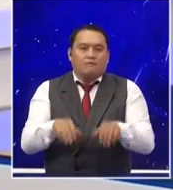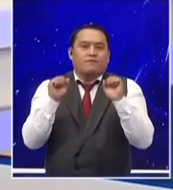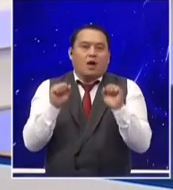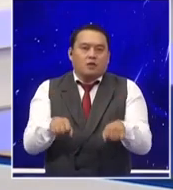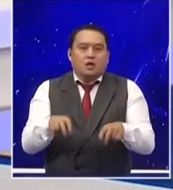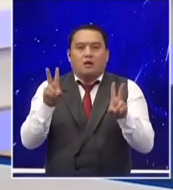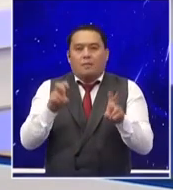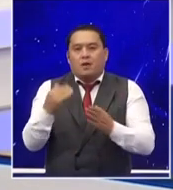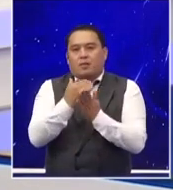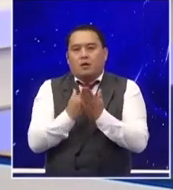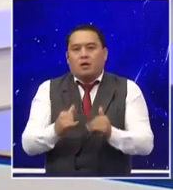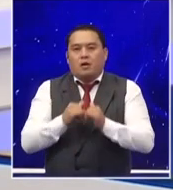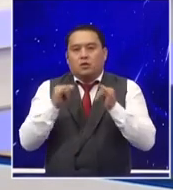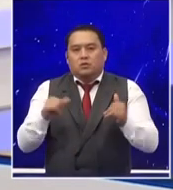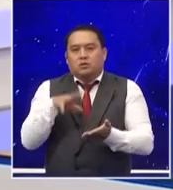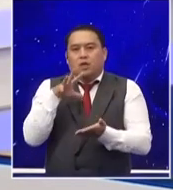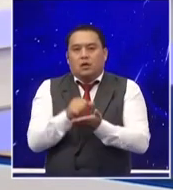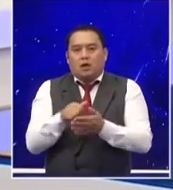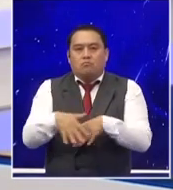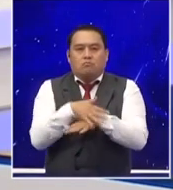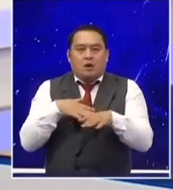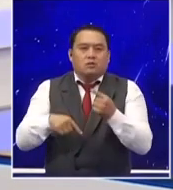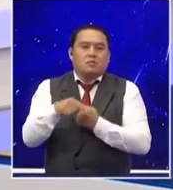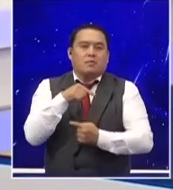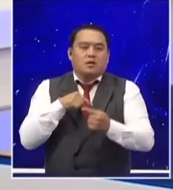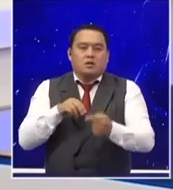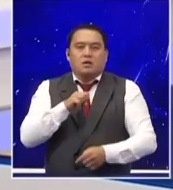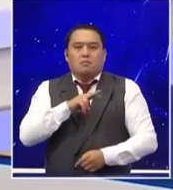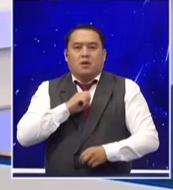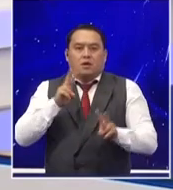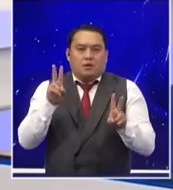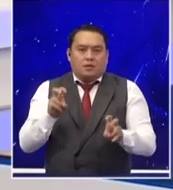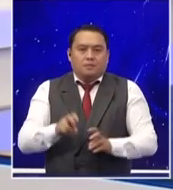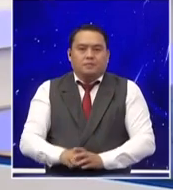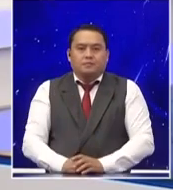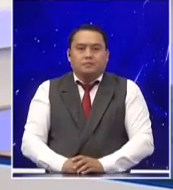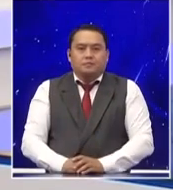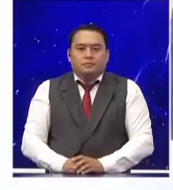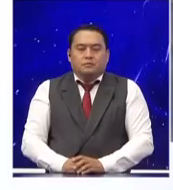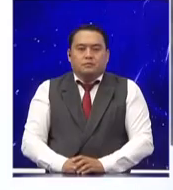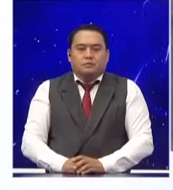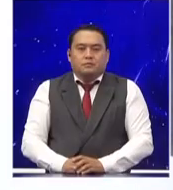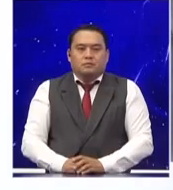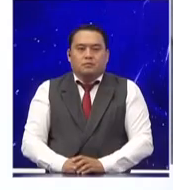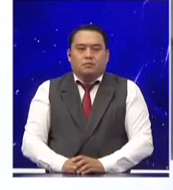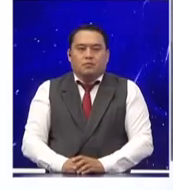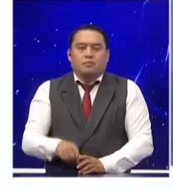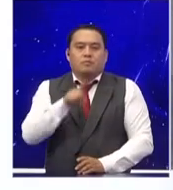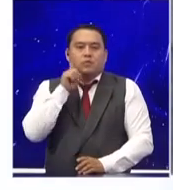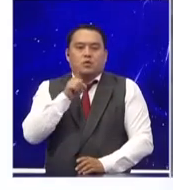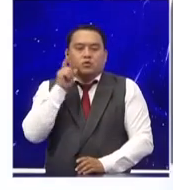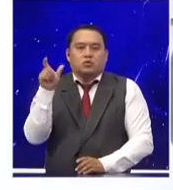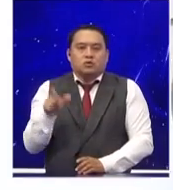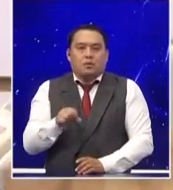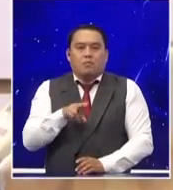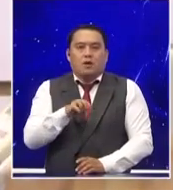возможно в рамках программы развития продуктивной занятости и массово предпринимательства i'm back молодой житель села нарын холл